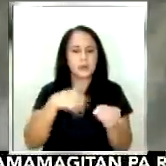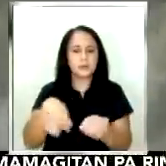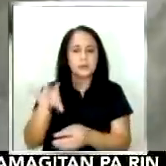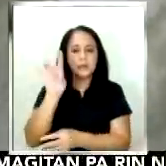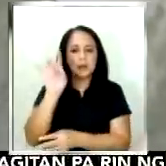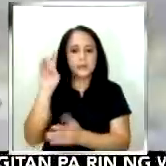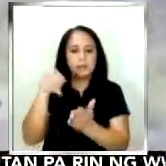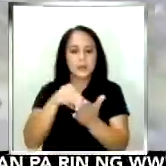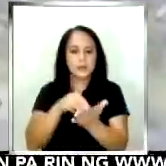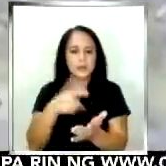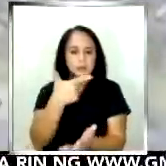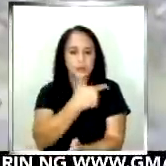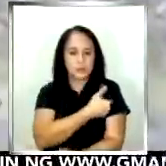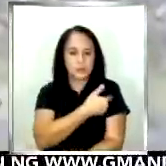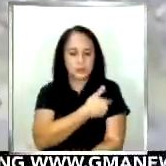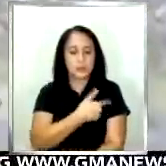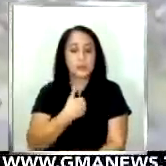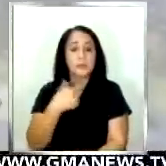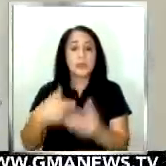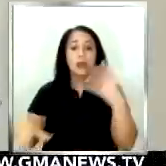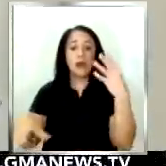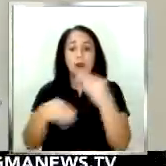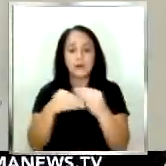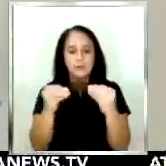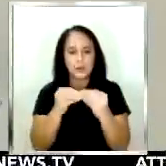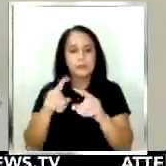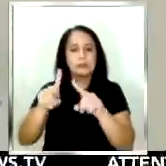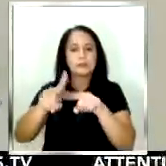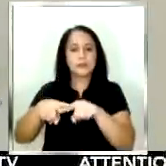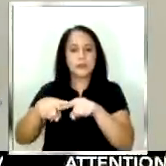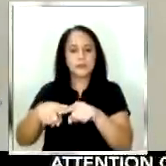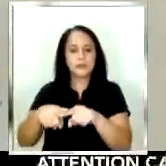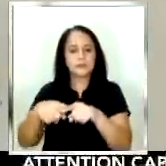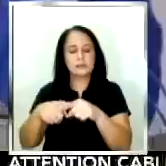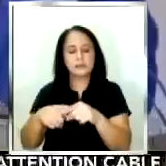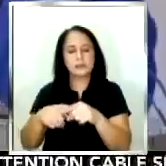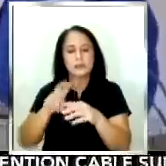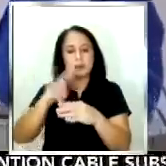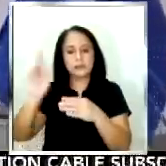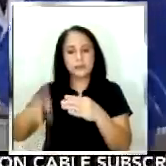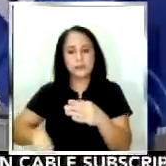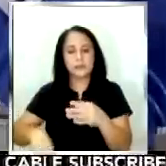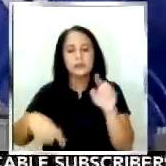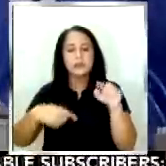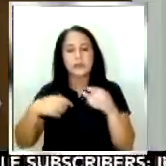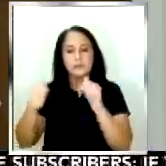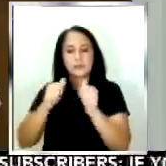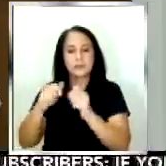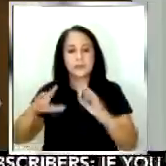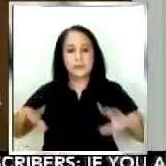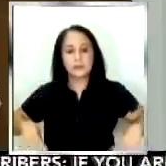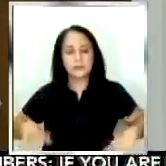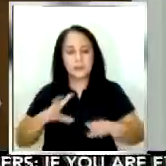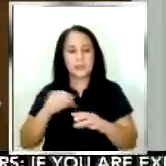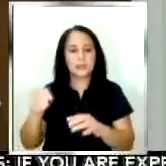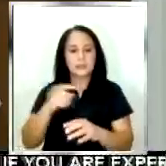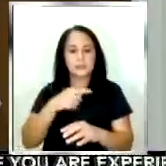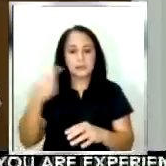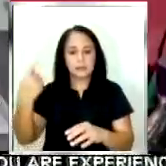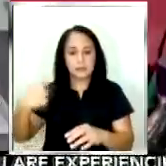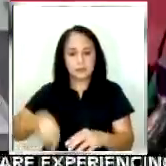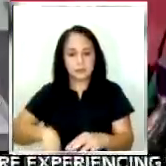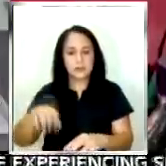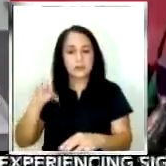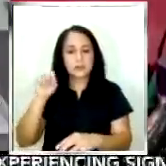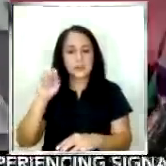yung madagdagan depende sa magiging resulta ng negosasyon sa Gamaleya ng Russia at Sinovac ng China. Sa mga bakunang ito, Pfizer